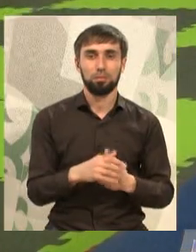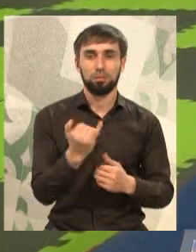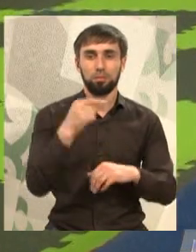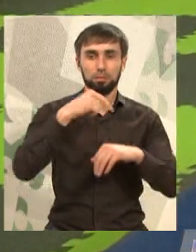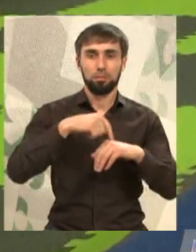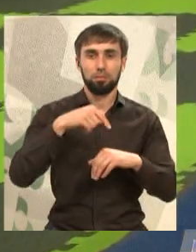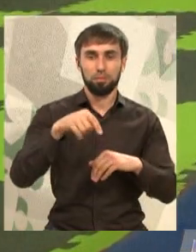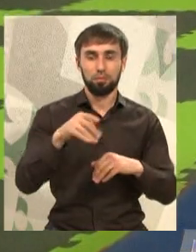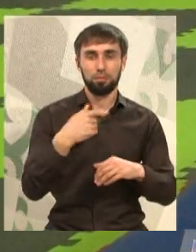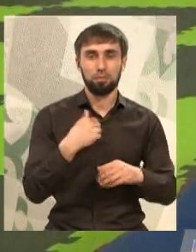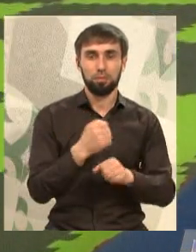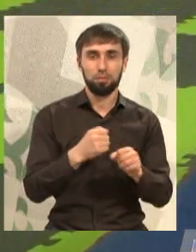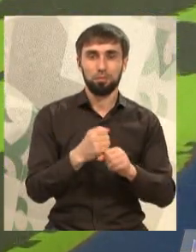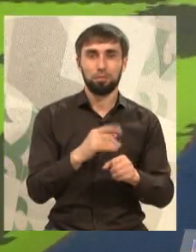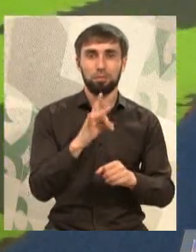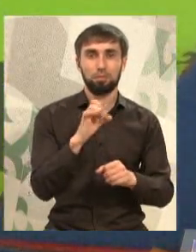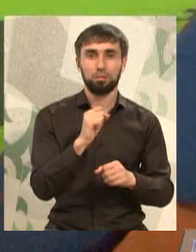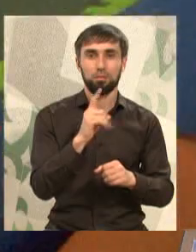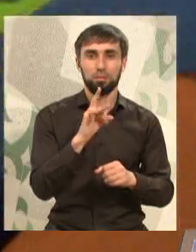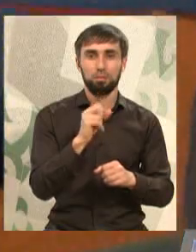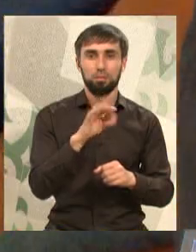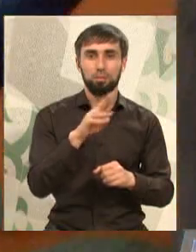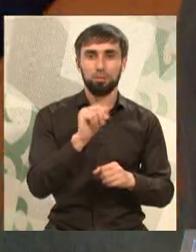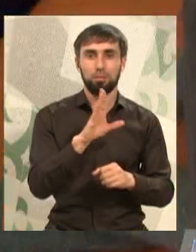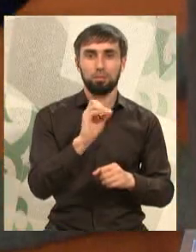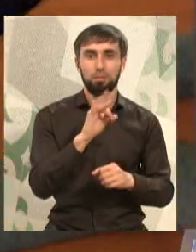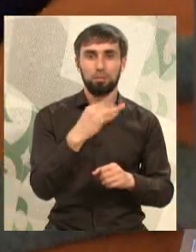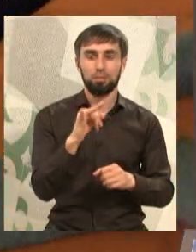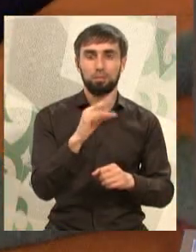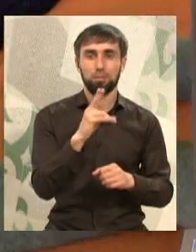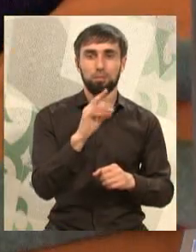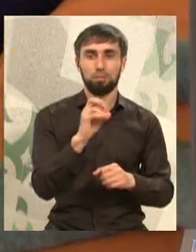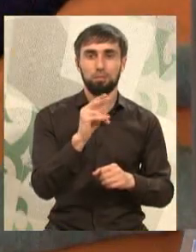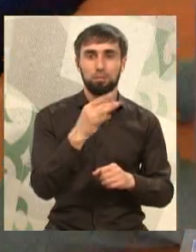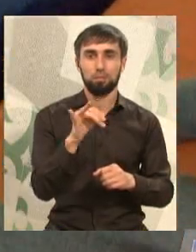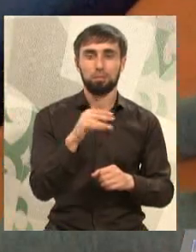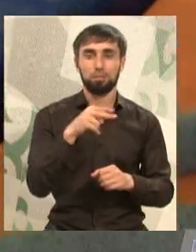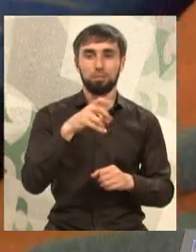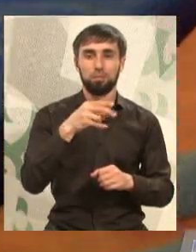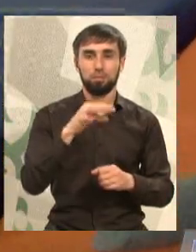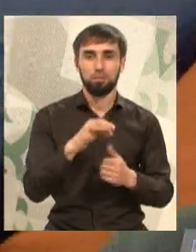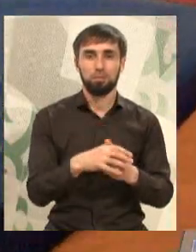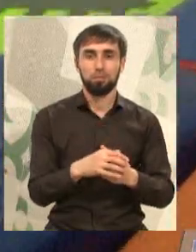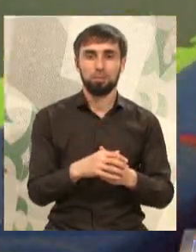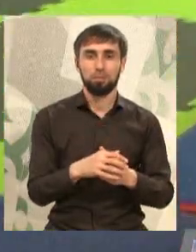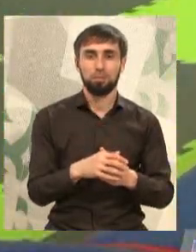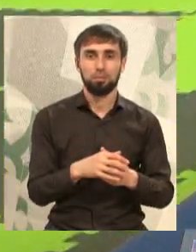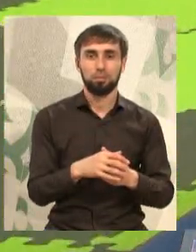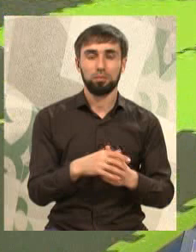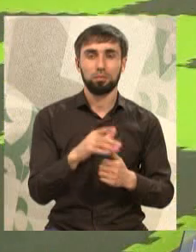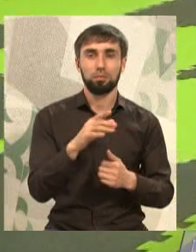сейчас делаю разработку верхних конечностей, то есть плечевого сустава, с отведением